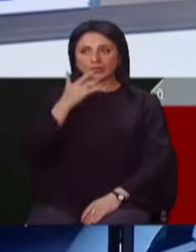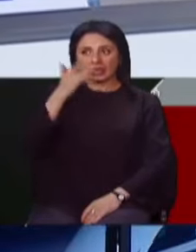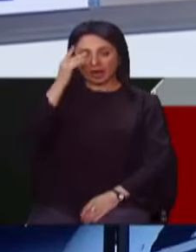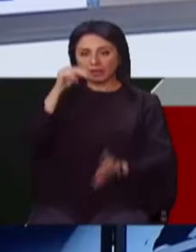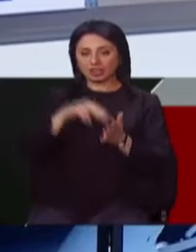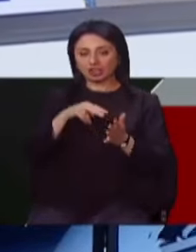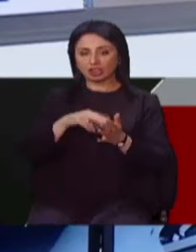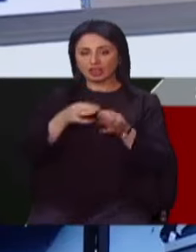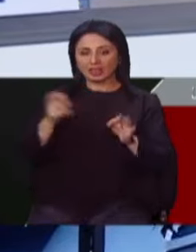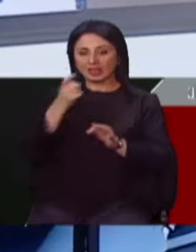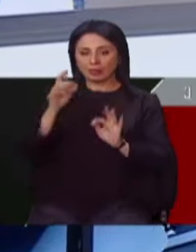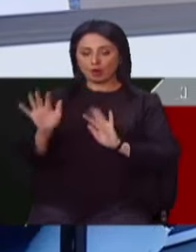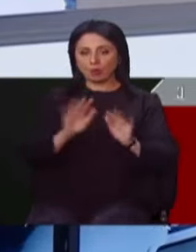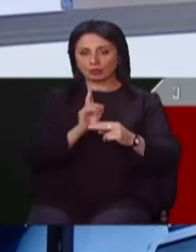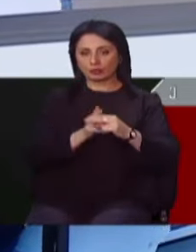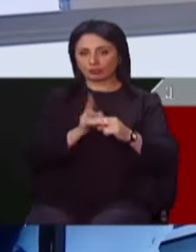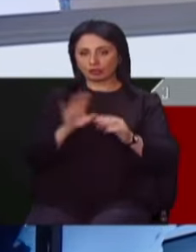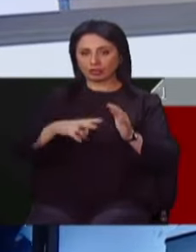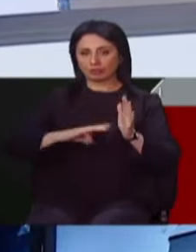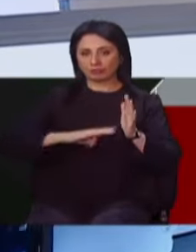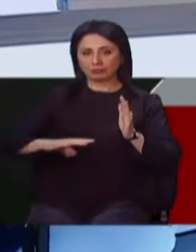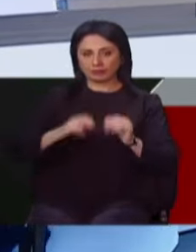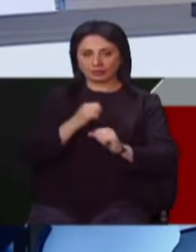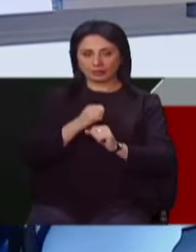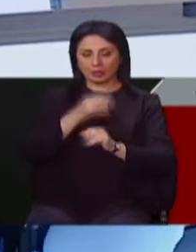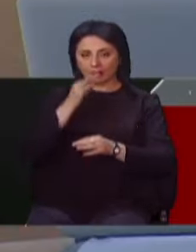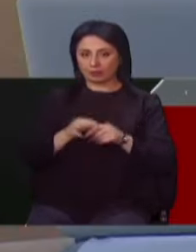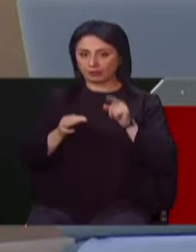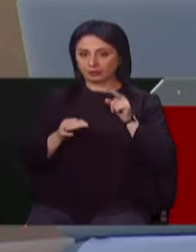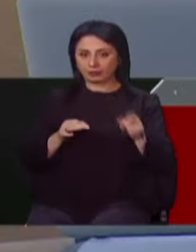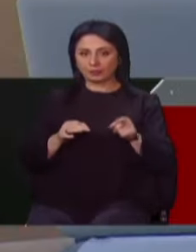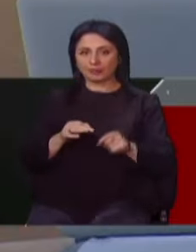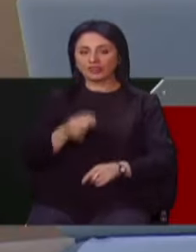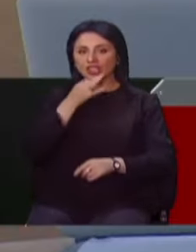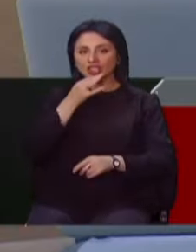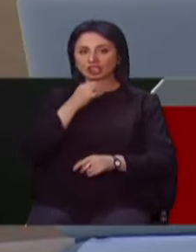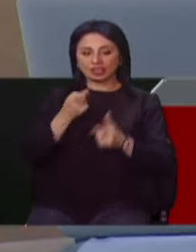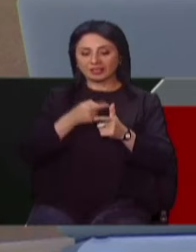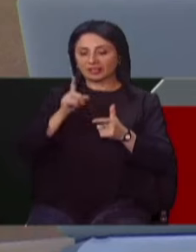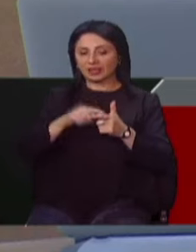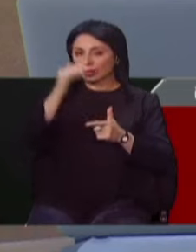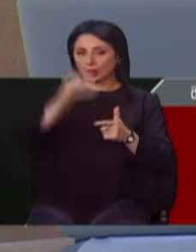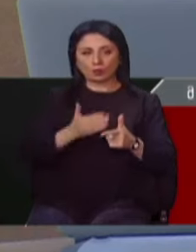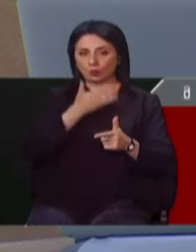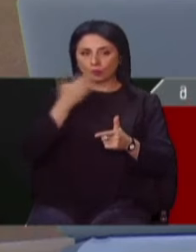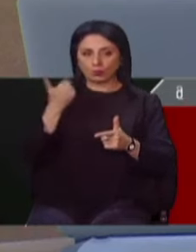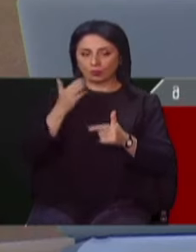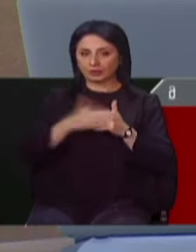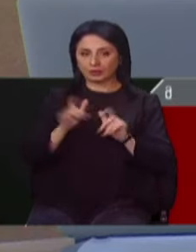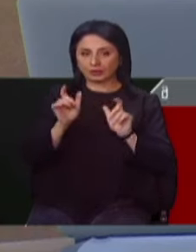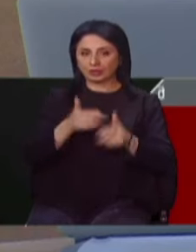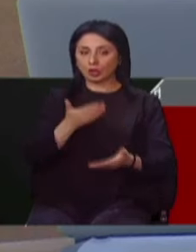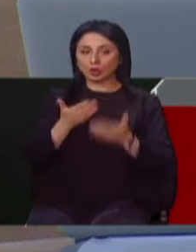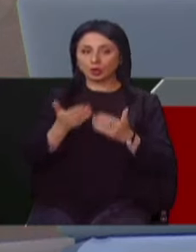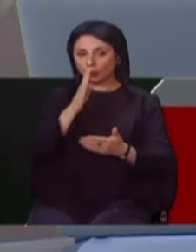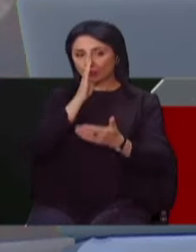ვაშინგტონის შეფასებით დემოკრატიული პროცესებისთვის ძირის გამოთხრაზე არიან პასუხისმგებლები. ჯერ არ სახელდება ვისზე გავრცელდება სასანქციო სია,